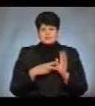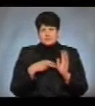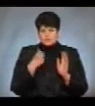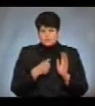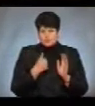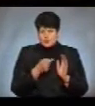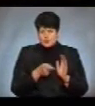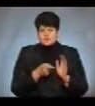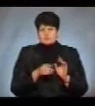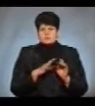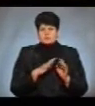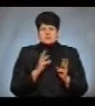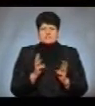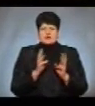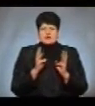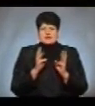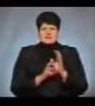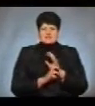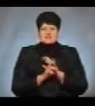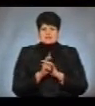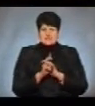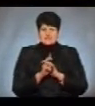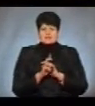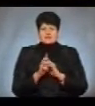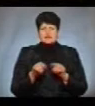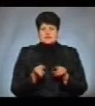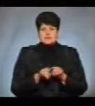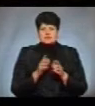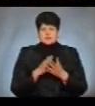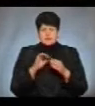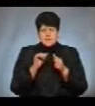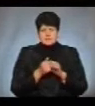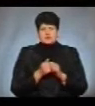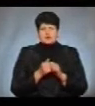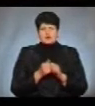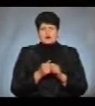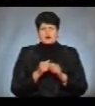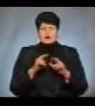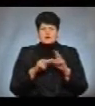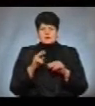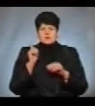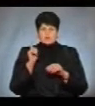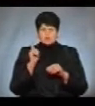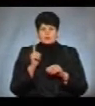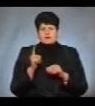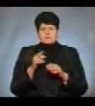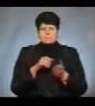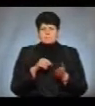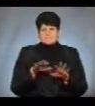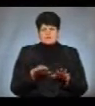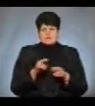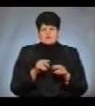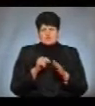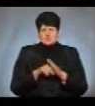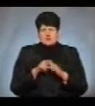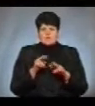році відбулося загоряння церкви, яка теж є пам'яткою архітектури місцевого значення. Вона мурована, і тому